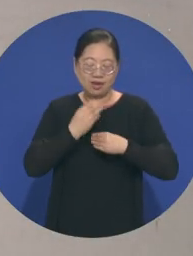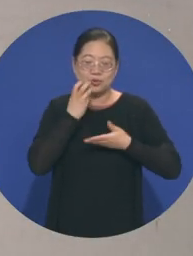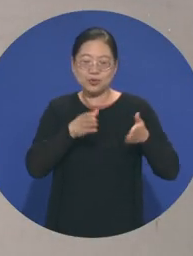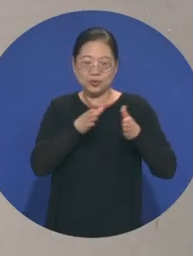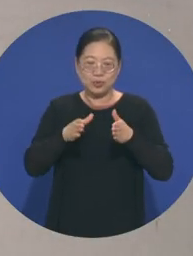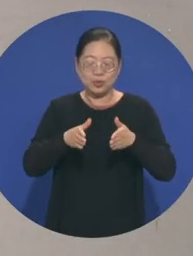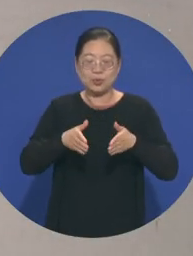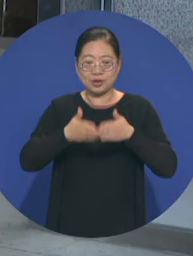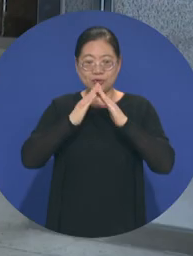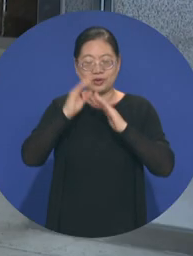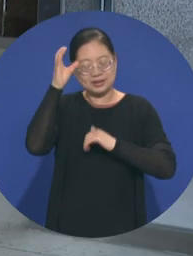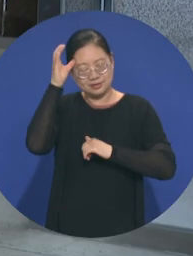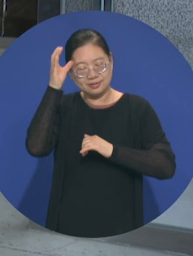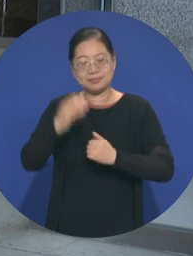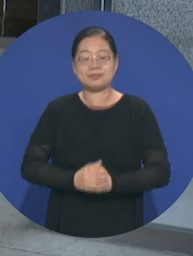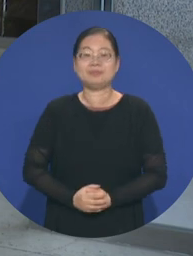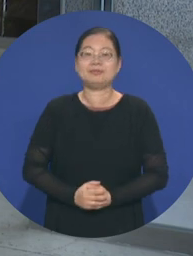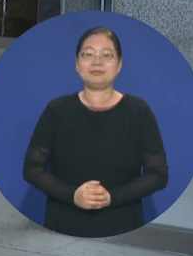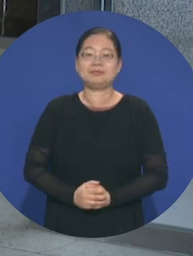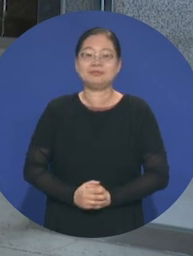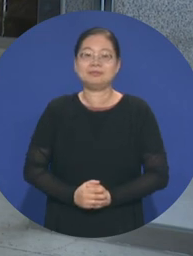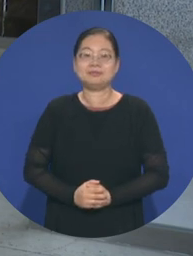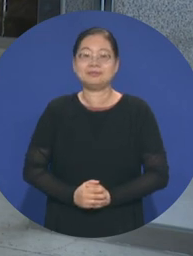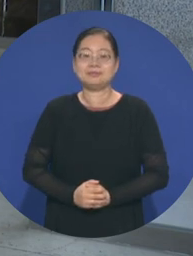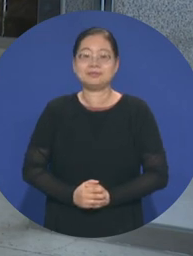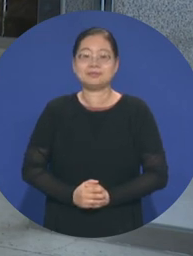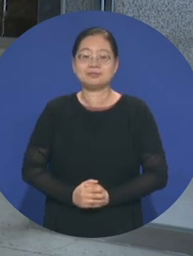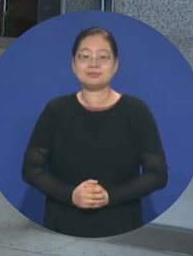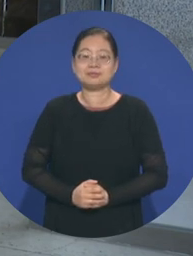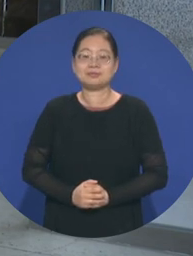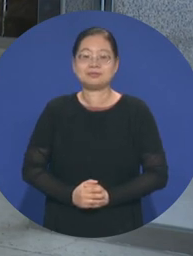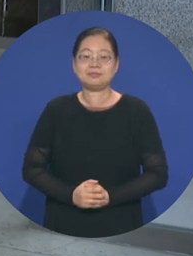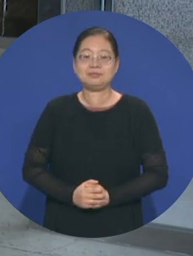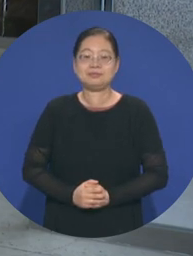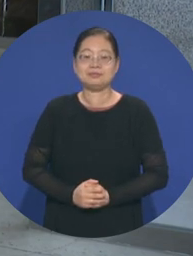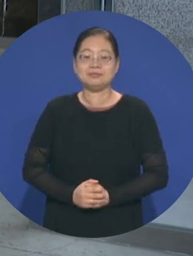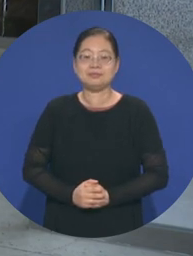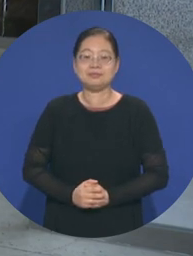안심할 수 있는 경기도를 기대해 봅니다 GTV 뉴스 이슬입니다